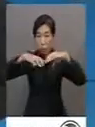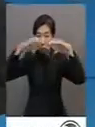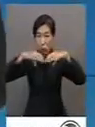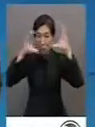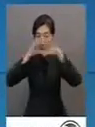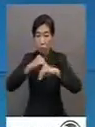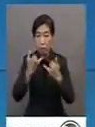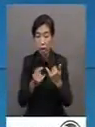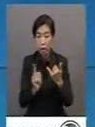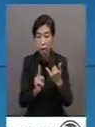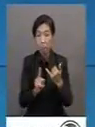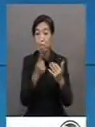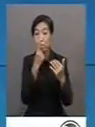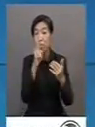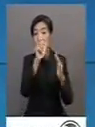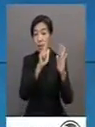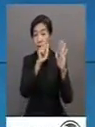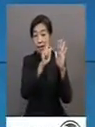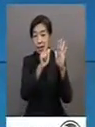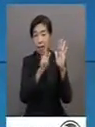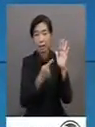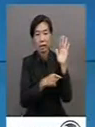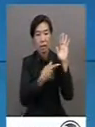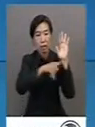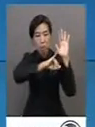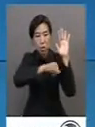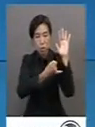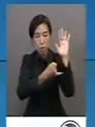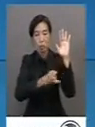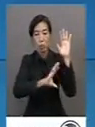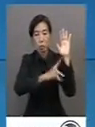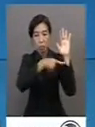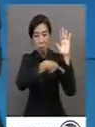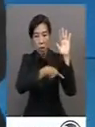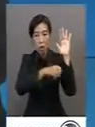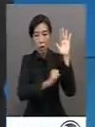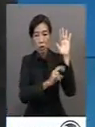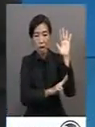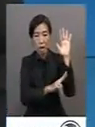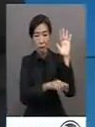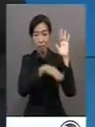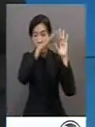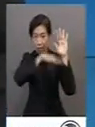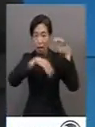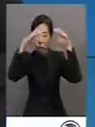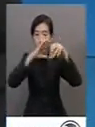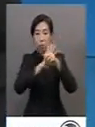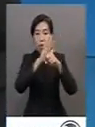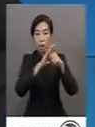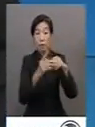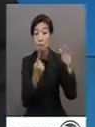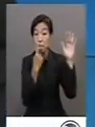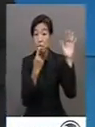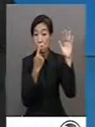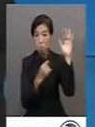ช่วงของค่ำคืนวันนี้นะครับพื้นที่สีเหลืองอ่อนไล่ตั้งแต่พื้นที่ประจวบคีรีขันธ์ครับชุมพรสุราษฎร์ธานีครับจะมีฝนตกปานกลางนะครับส่วนพื้น